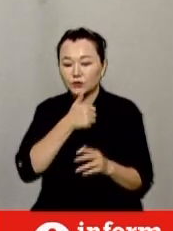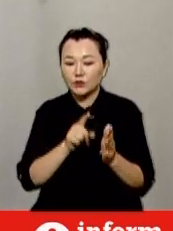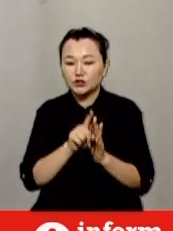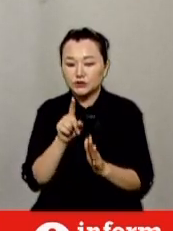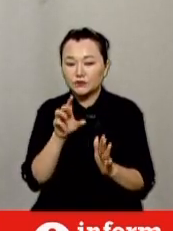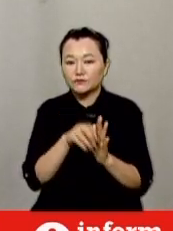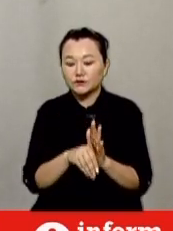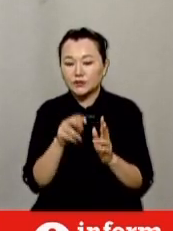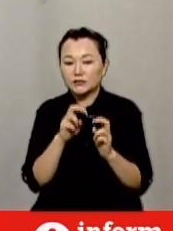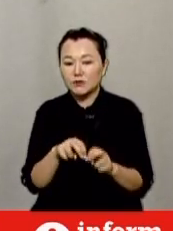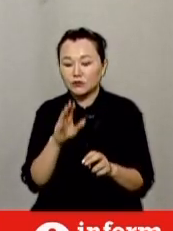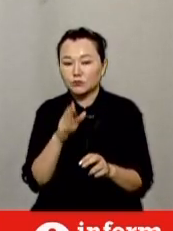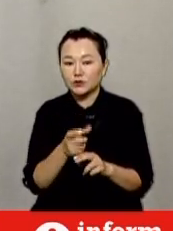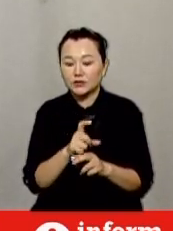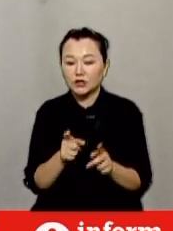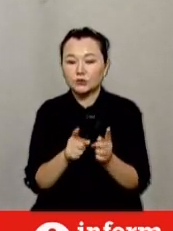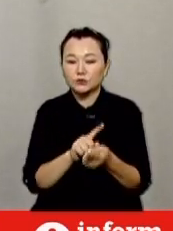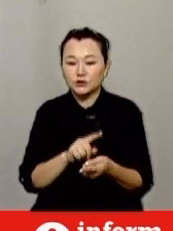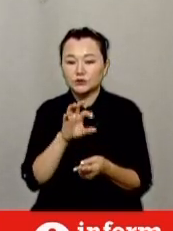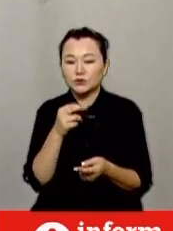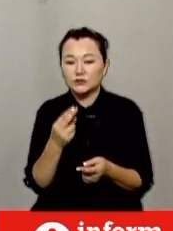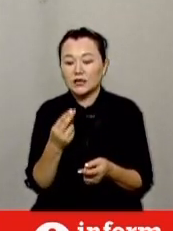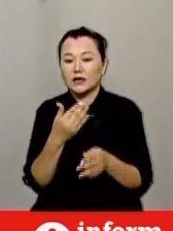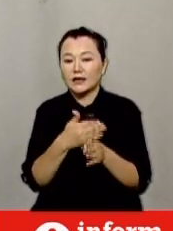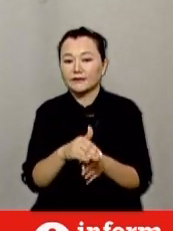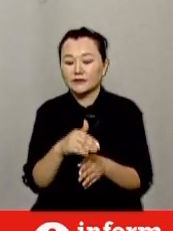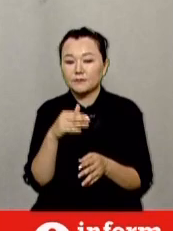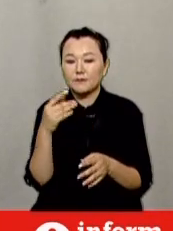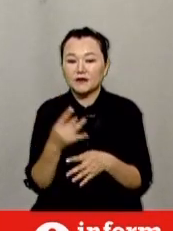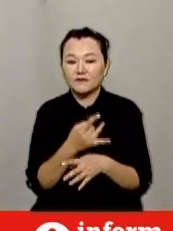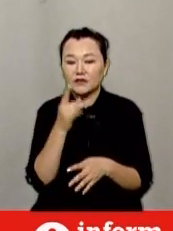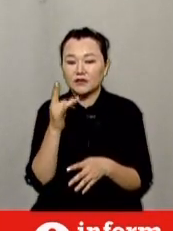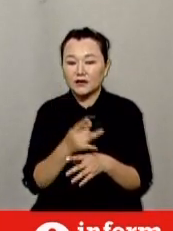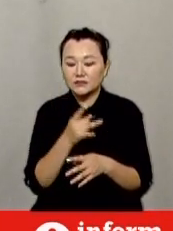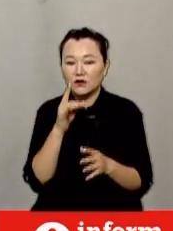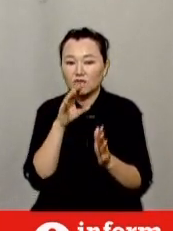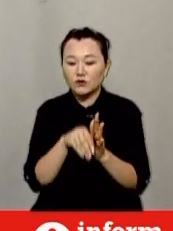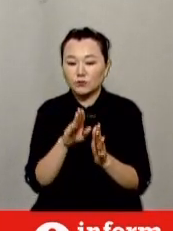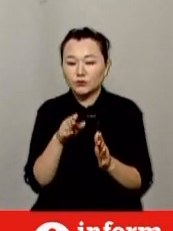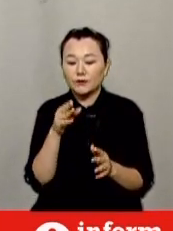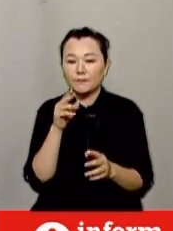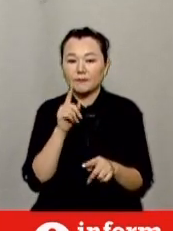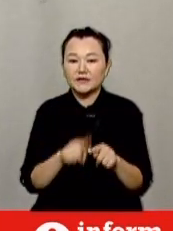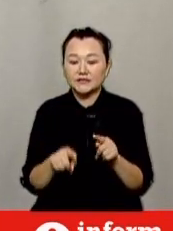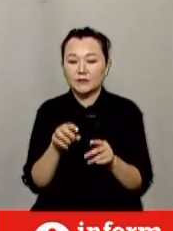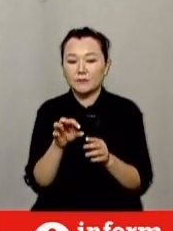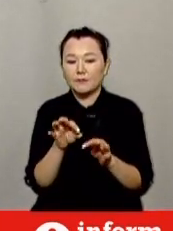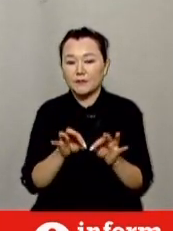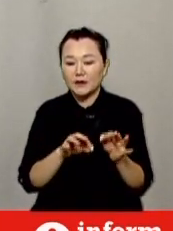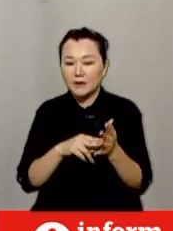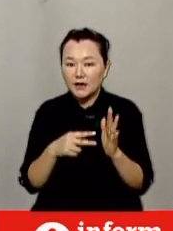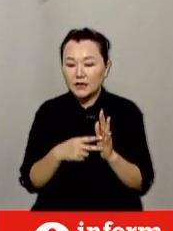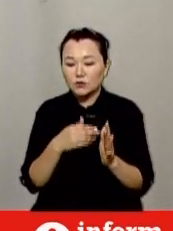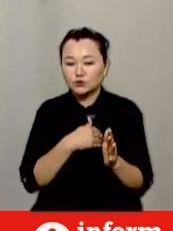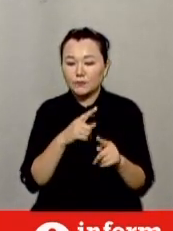енгізу қарастырылған. Мұндай өзгеріс әлеуметтік салада алғаш рет енгізілетінін ескеріп, пилотты түрде бастауды жөн көрдік.